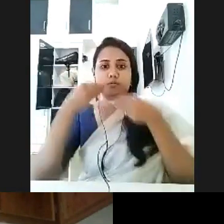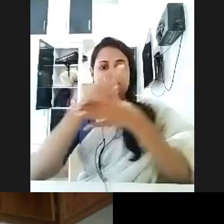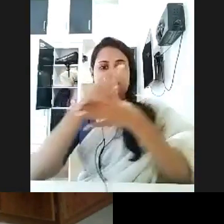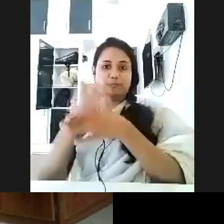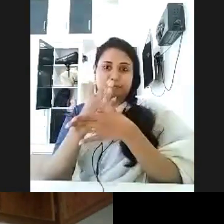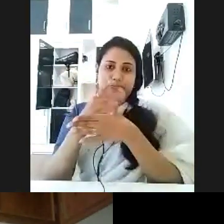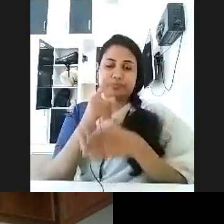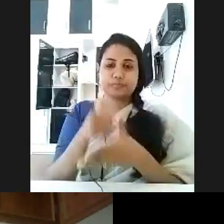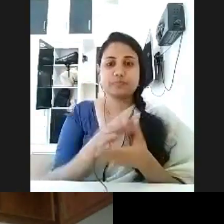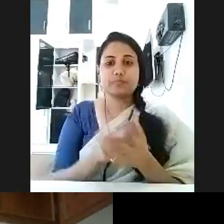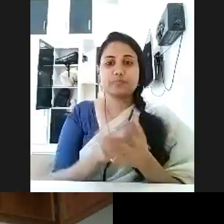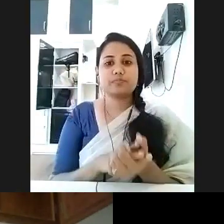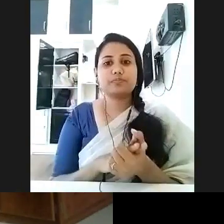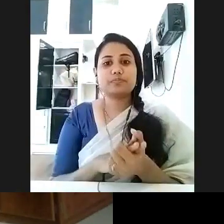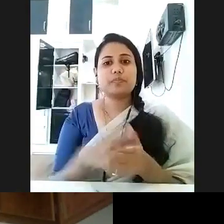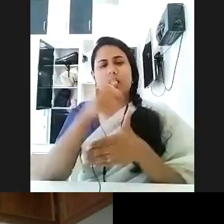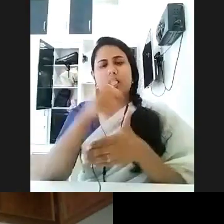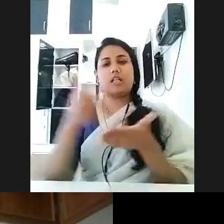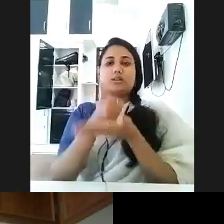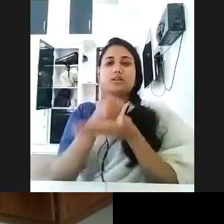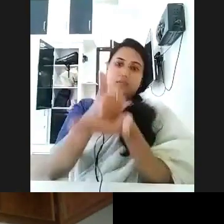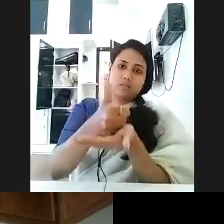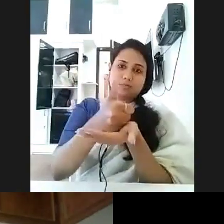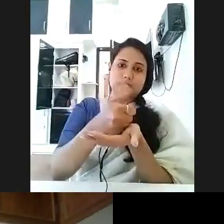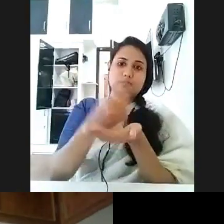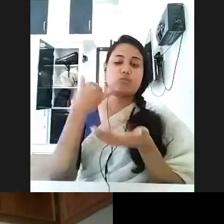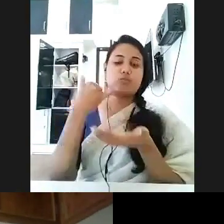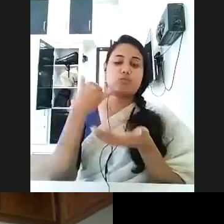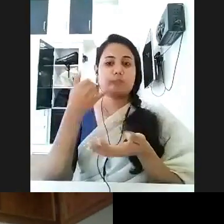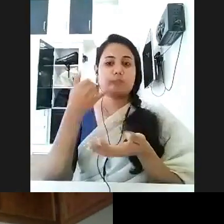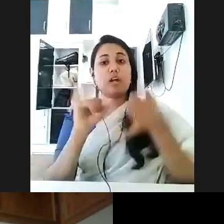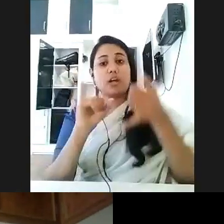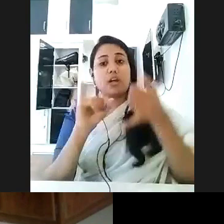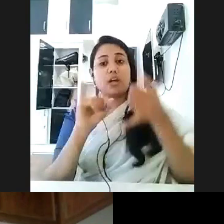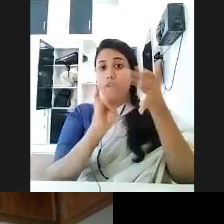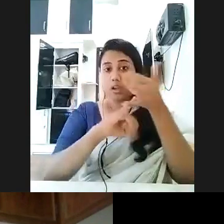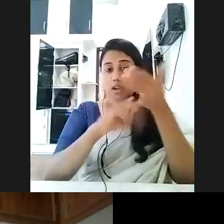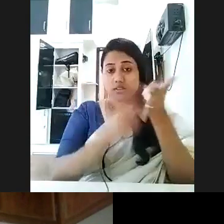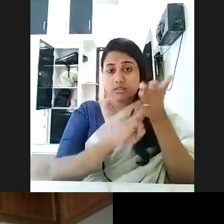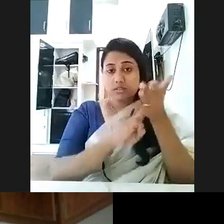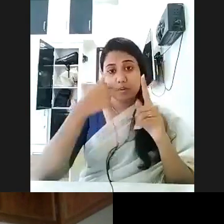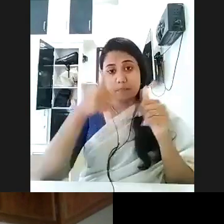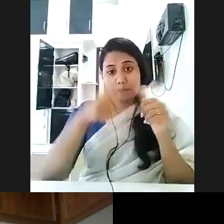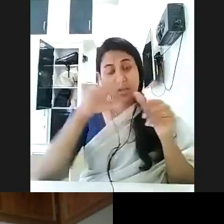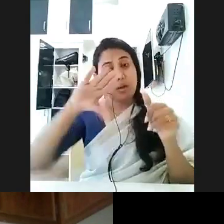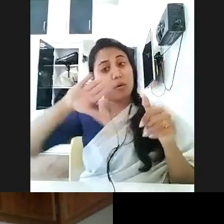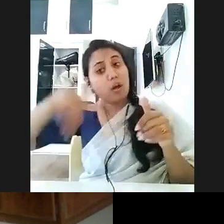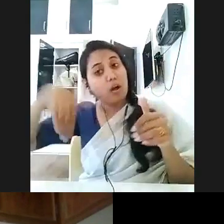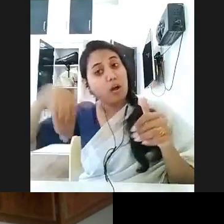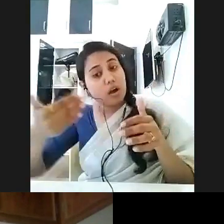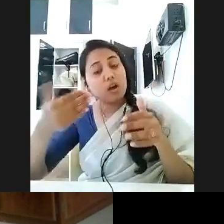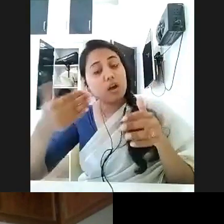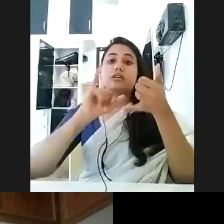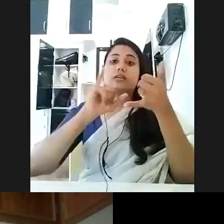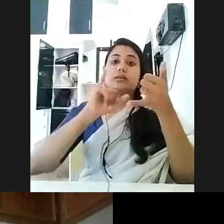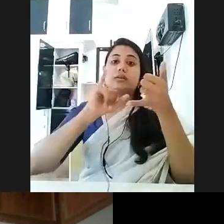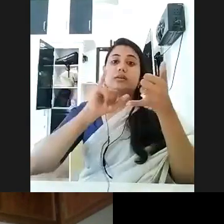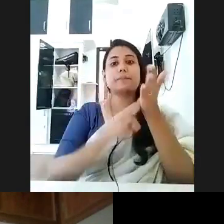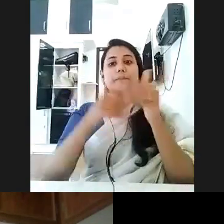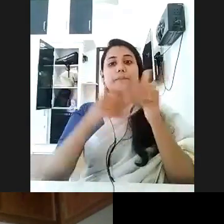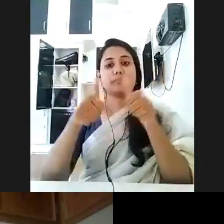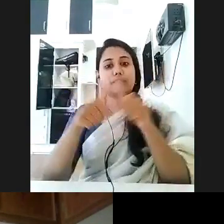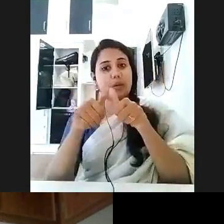സോ ദാറ്റ് എല്ലാവർക്കും ഒന്ന് ഹെൽപ്പ് ആവുന്നതാണ്. നോട്ട് ഓൺലി ഫോർ SMA, മസ്കുലർ ഡിസ്ട്രോഫി, അതർ മസ്കുലർ കണ്ടീഷൻസ് ഉള്ള എല്ലാ കുട്ടികൾക്കും അത് ബെനിഫിറ്റ്. അതൊരു